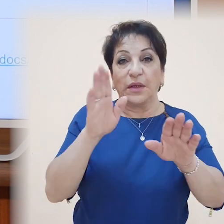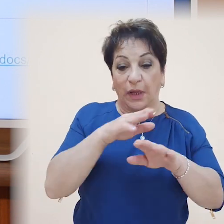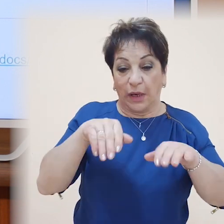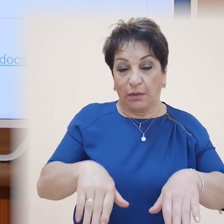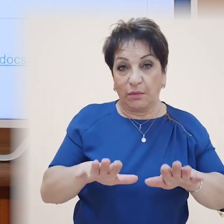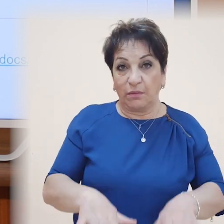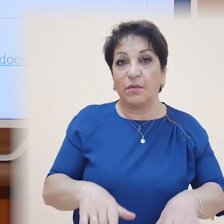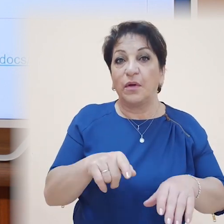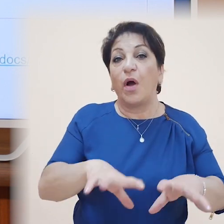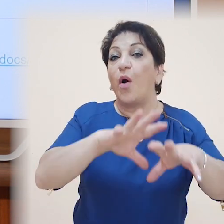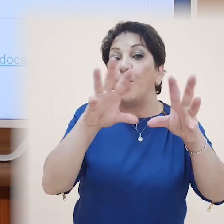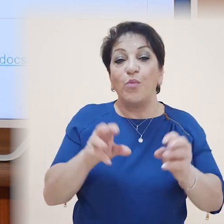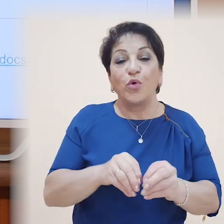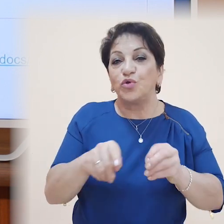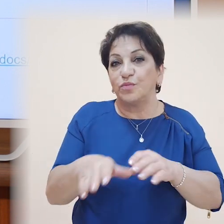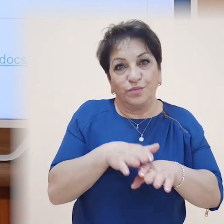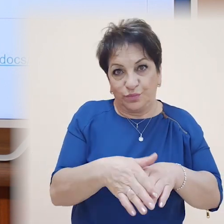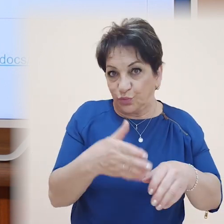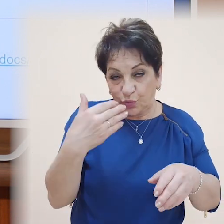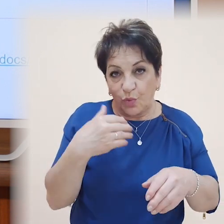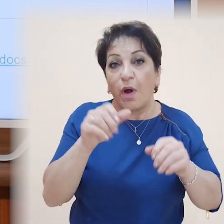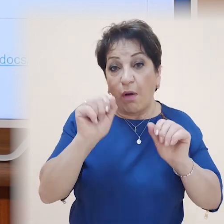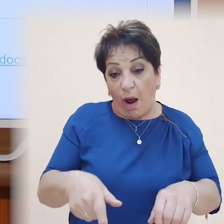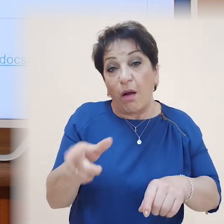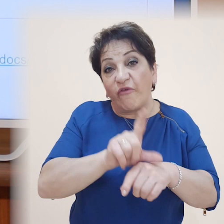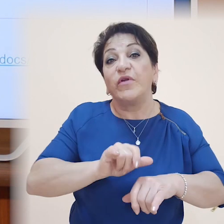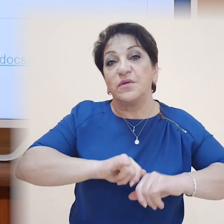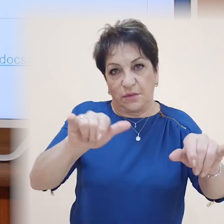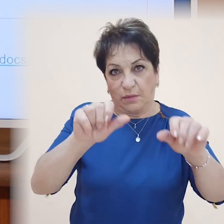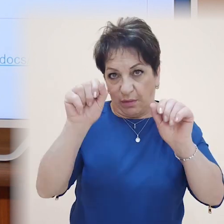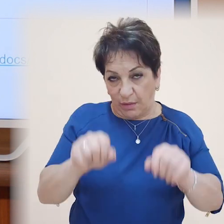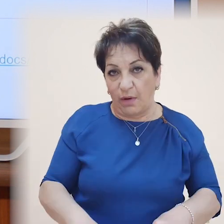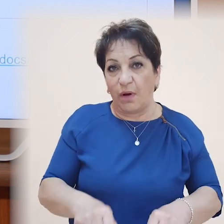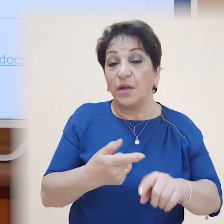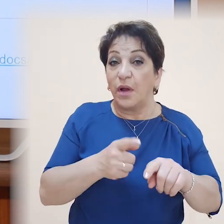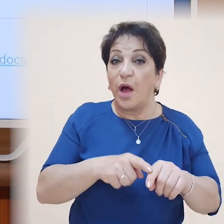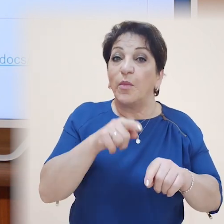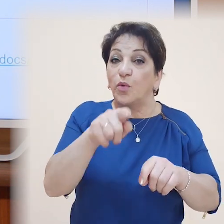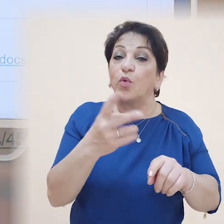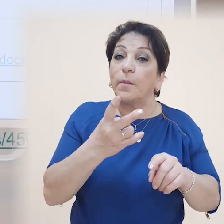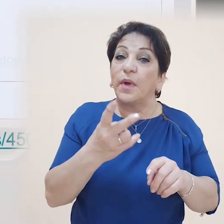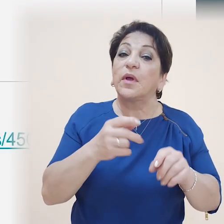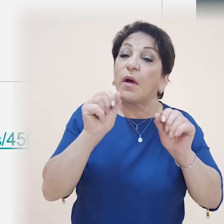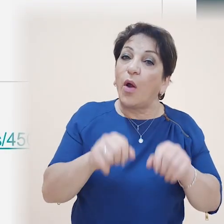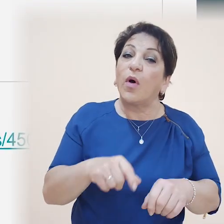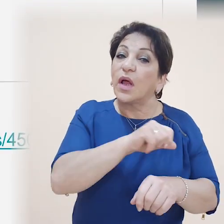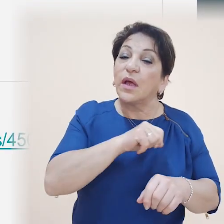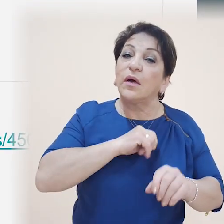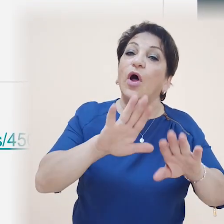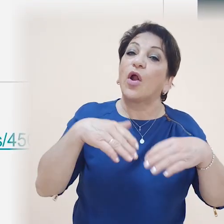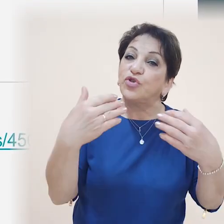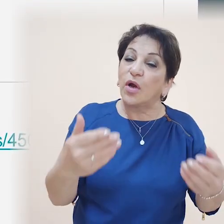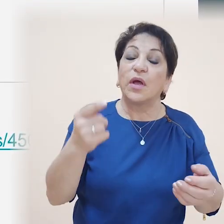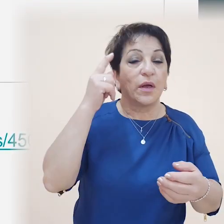հնարավորությունները դր ևս ամբողջությամ չի օգտագործել։ Առաջարկում եմ ծույցտալ մարզի զարգացման հնարավորությունները և